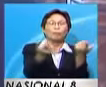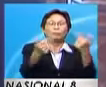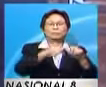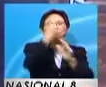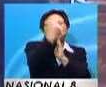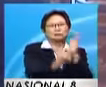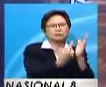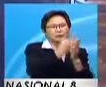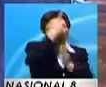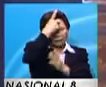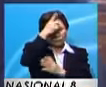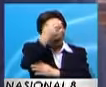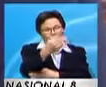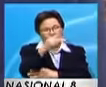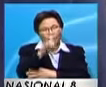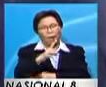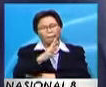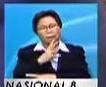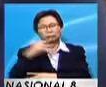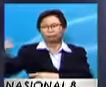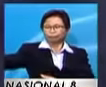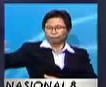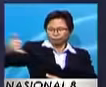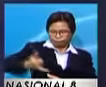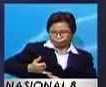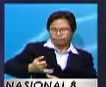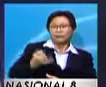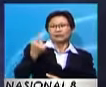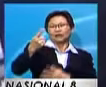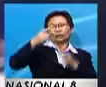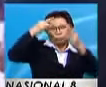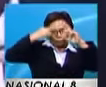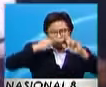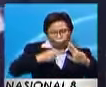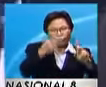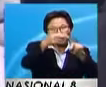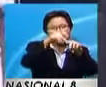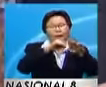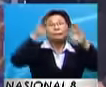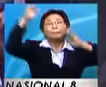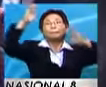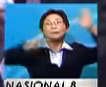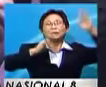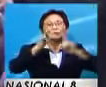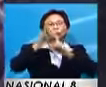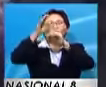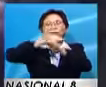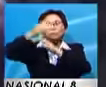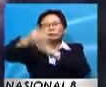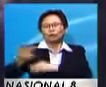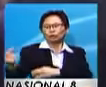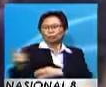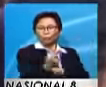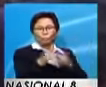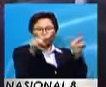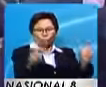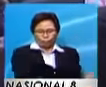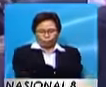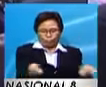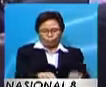sejam Datuk Seri Dr Ahmad Zaini Khan kunjungan tolong sebagai satu penghormatan kepada Malaysia terutama selepas kedua-duanya